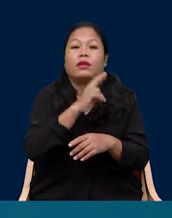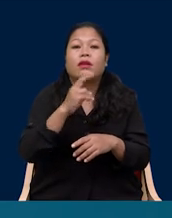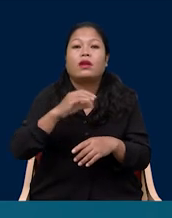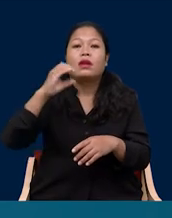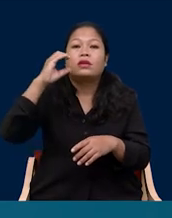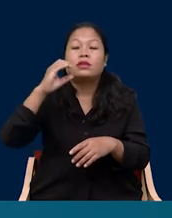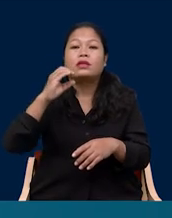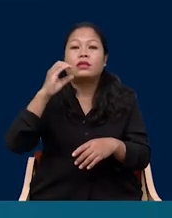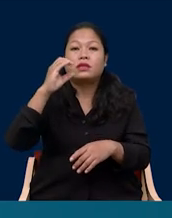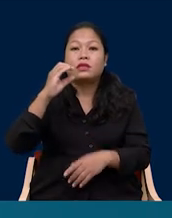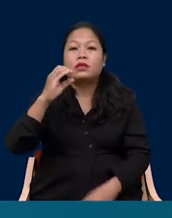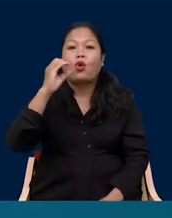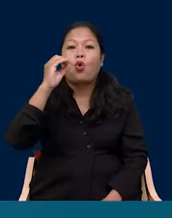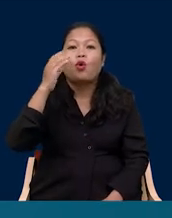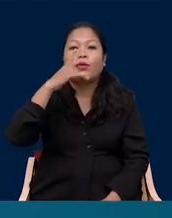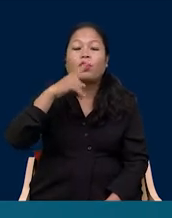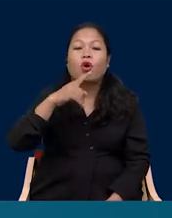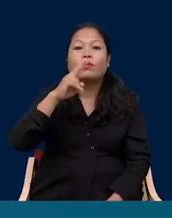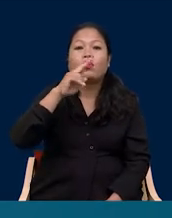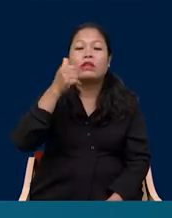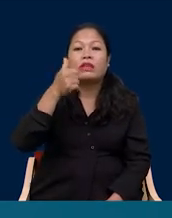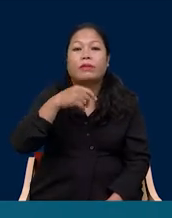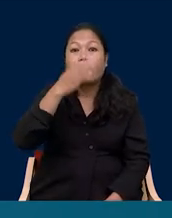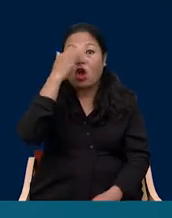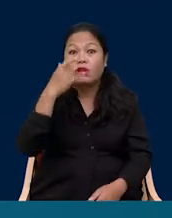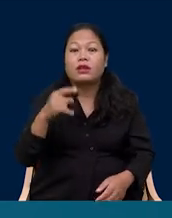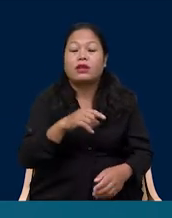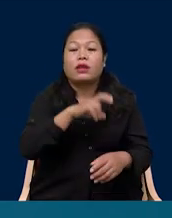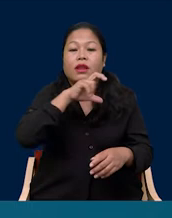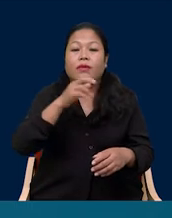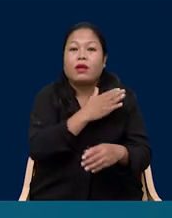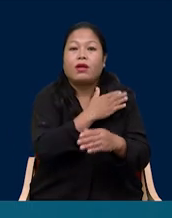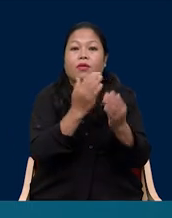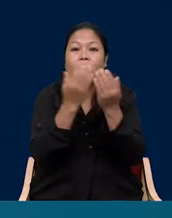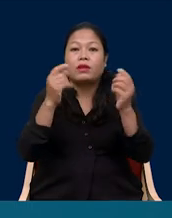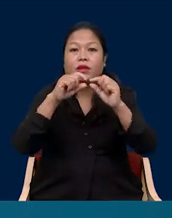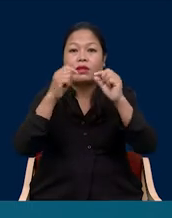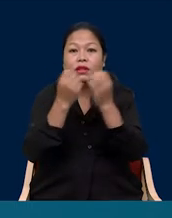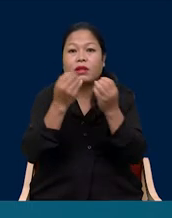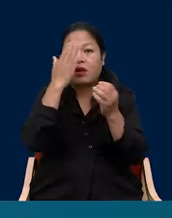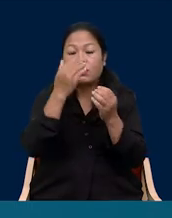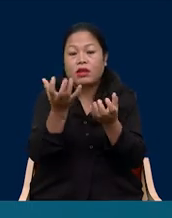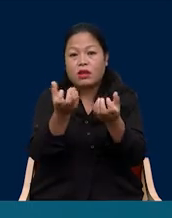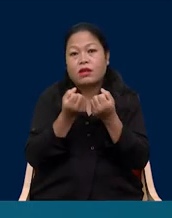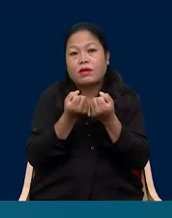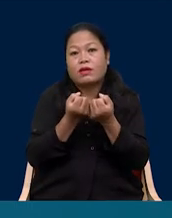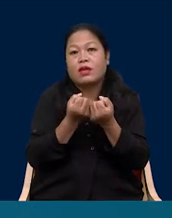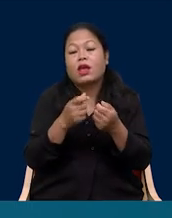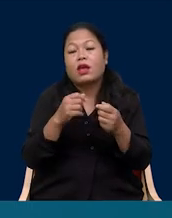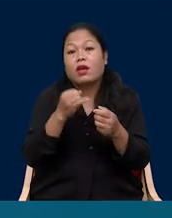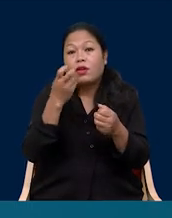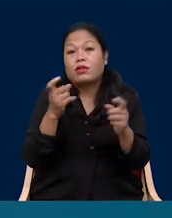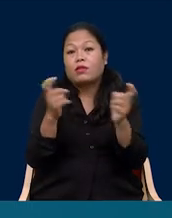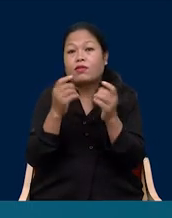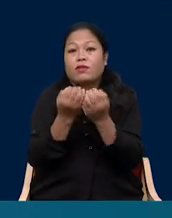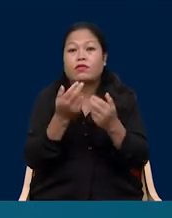र COP26 विशेषलाई चाहिँ नेपालको चाहिँ पत्रकारिता क्षेत्रले कसरी लिएको छ, नेपालको सञ्चार माध्यमले यसको